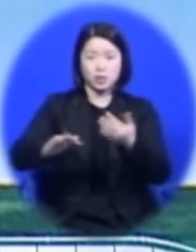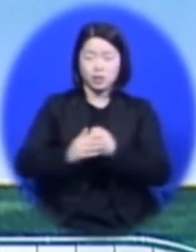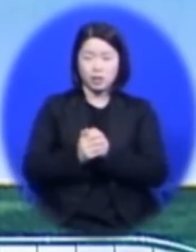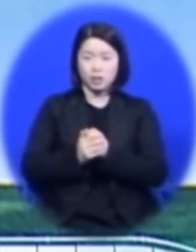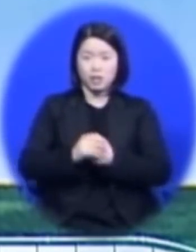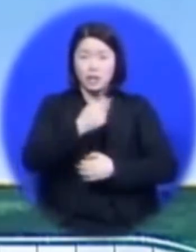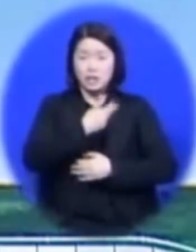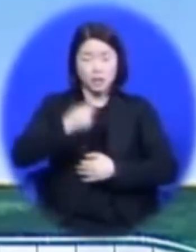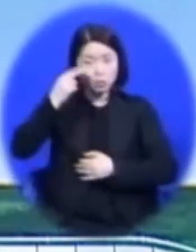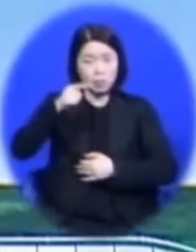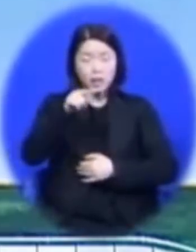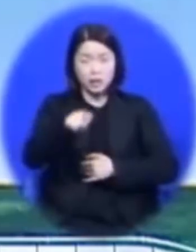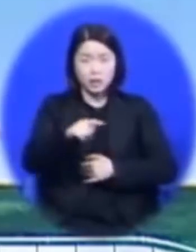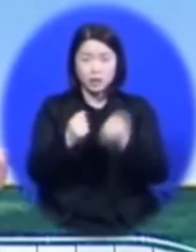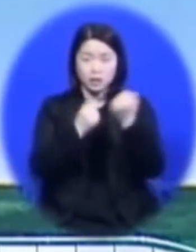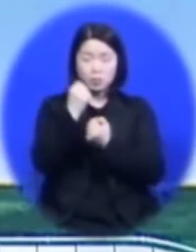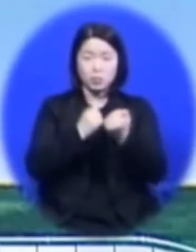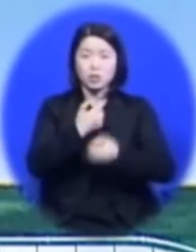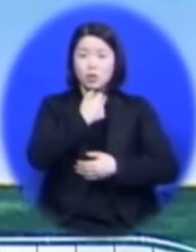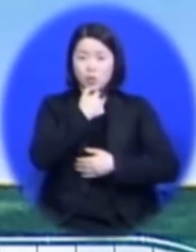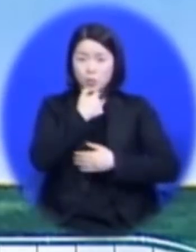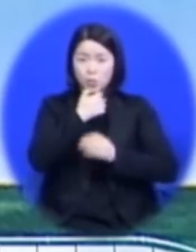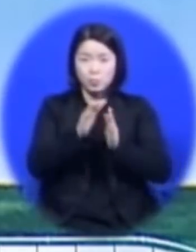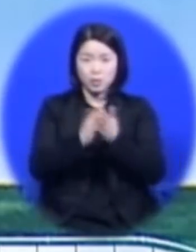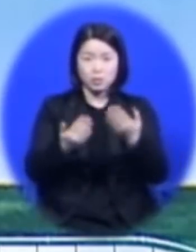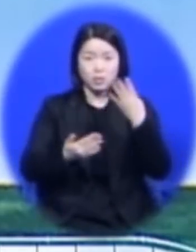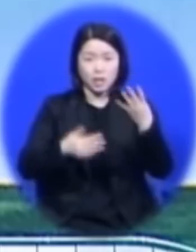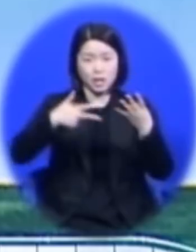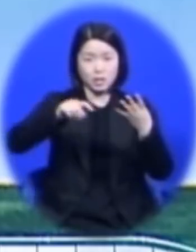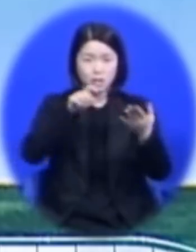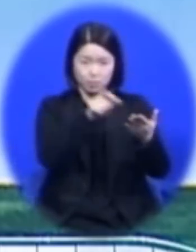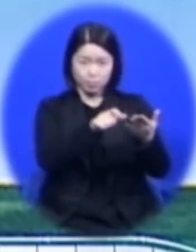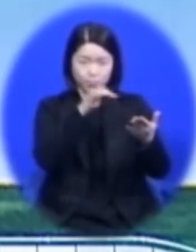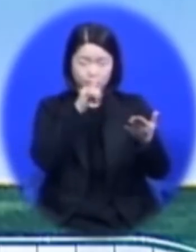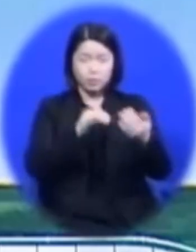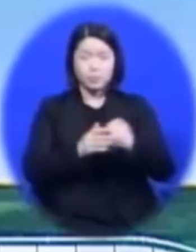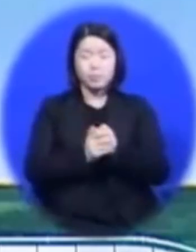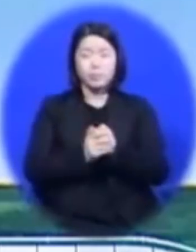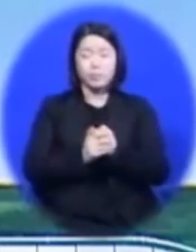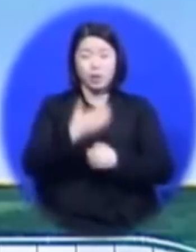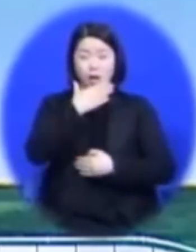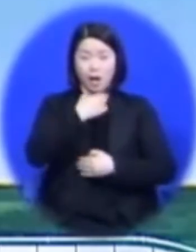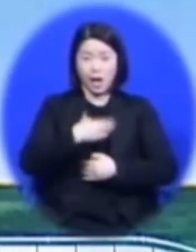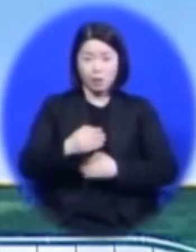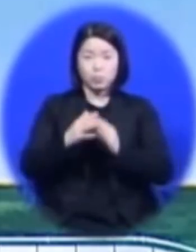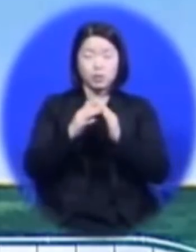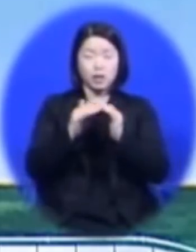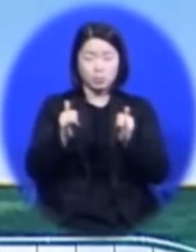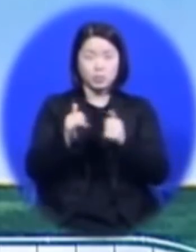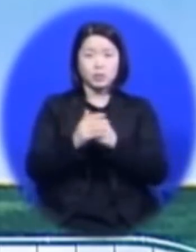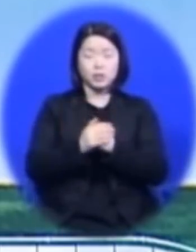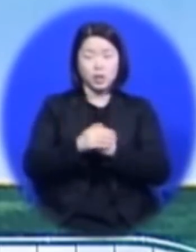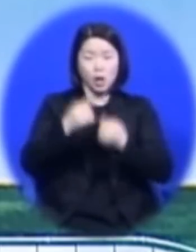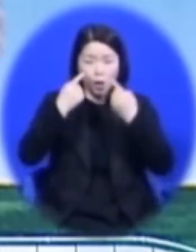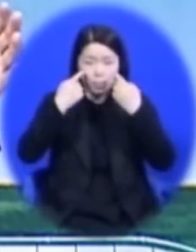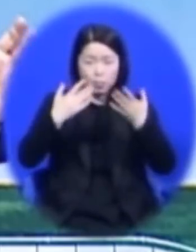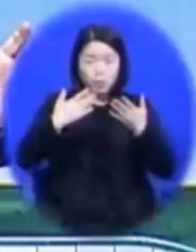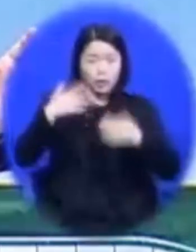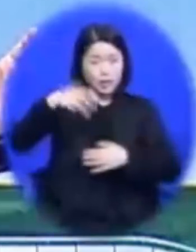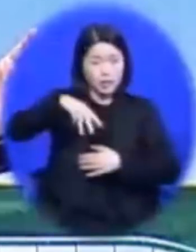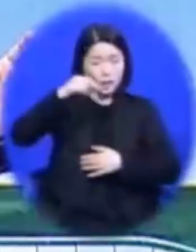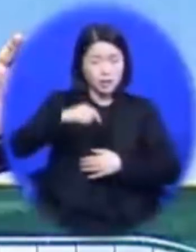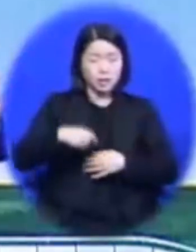사도 바울이 그 설명을 로마서 4장 에서 하고 있는 겁니다 아브라함은 분명히 장 섹 25장